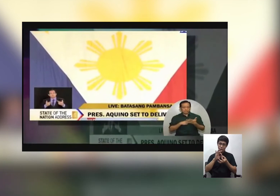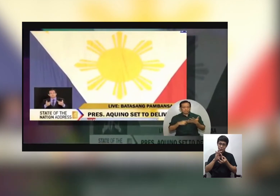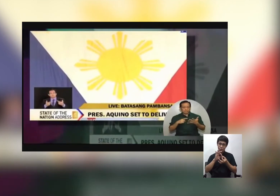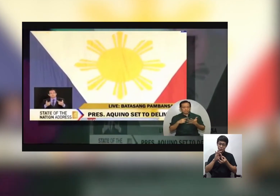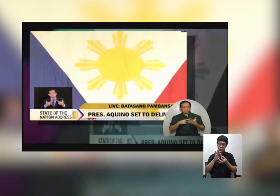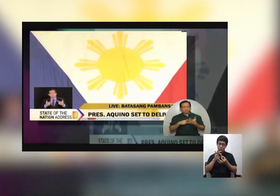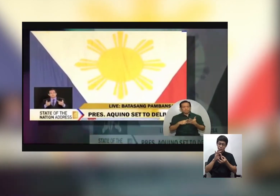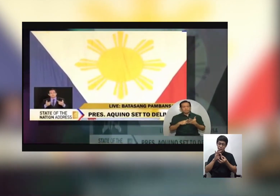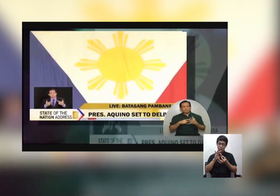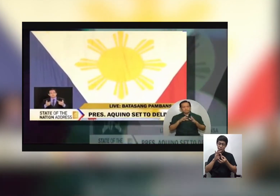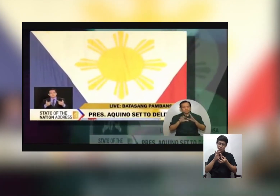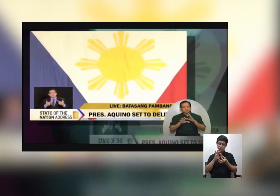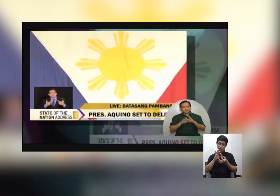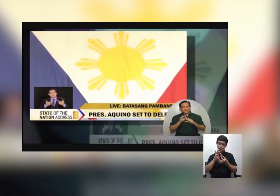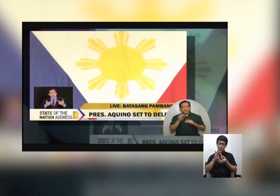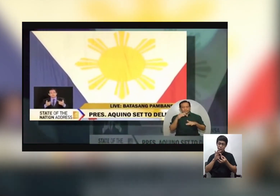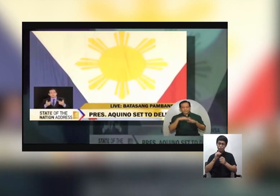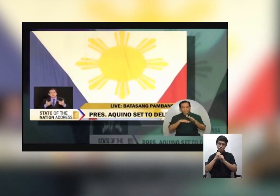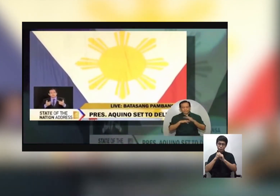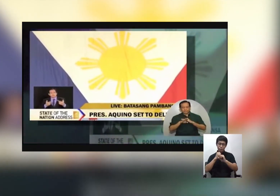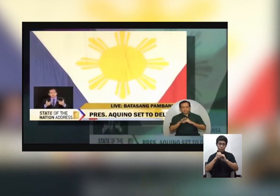na nauukol sa